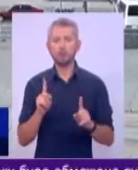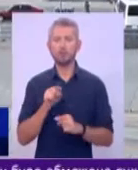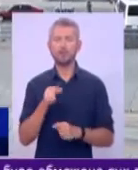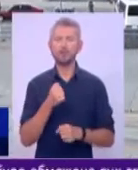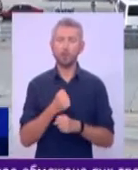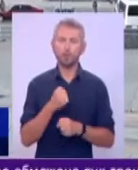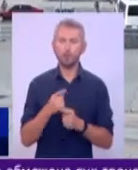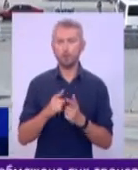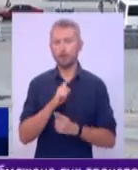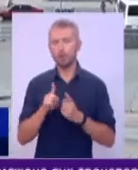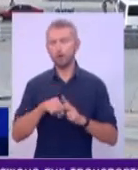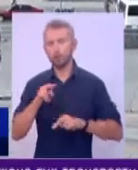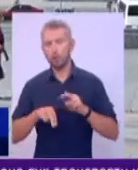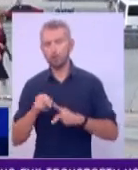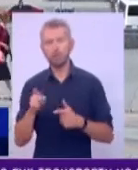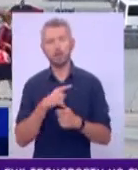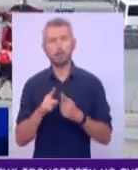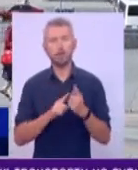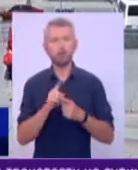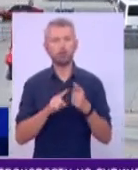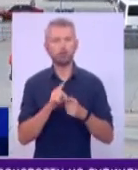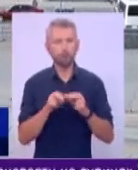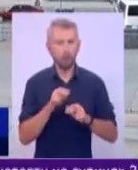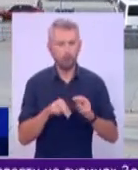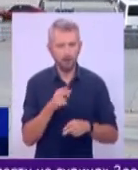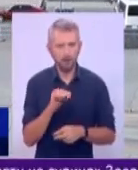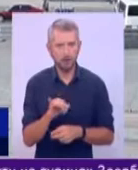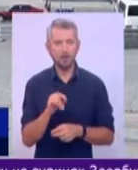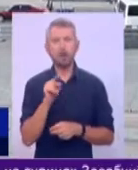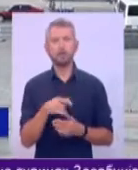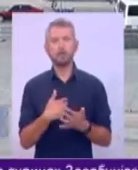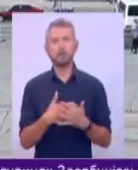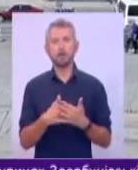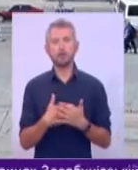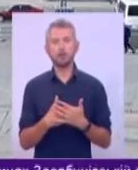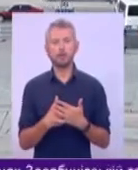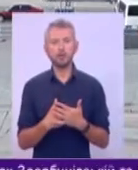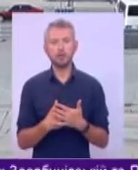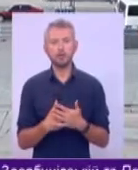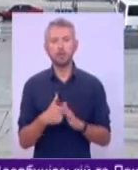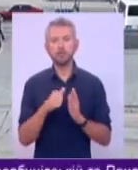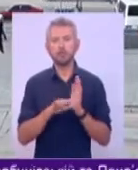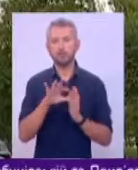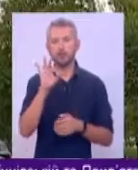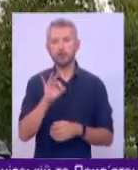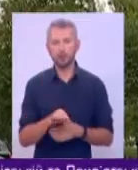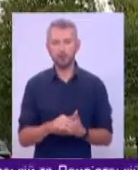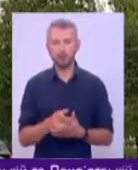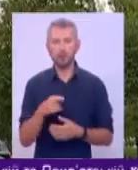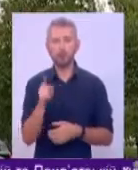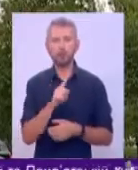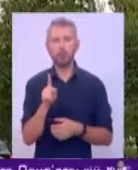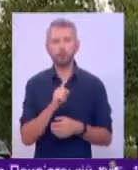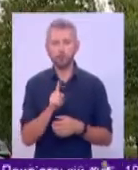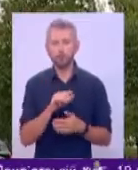робити, або перебудовувати, або реконструювати, їх порядка 65%. Для того, аби